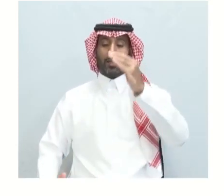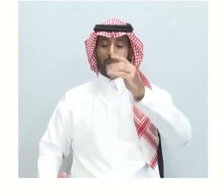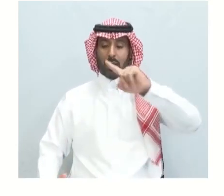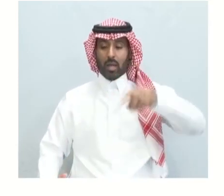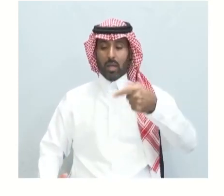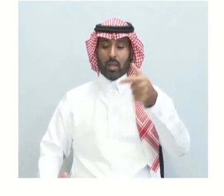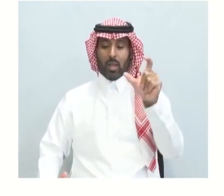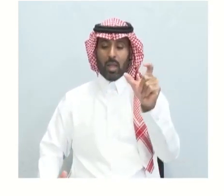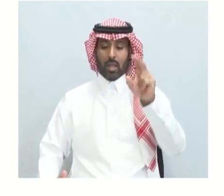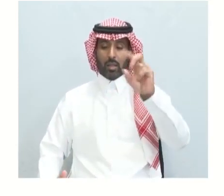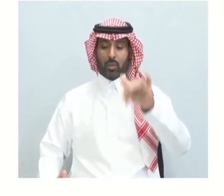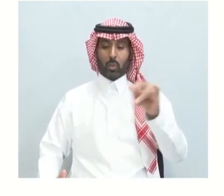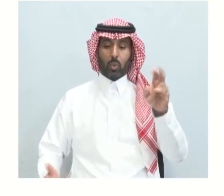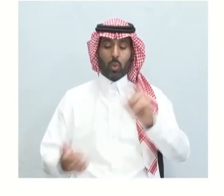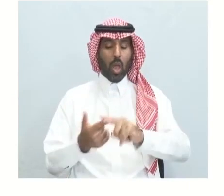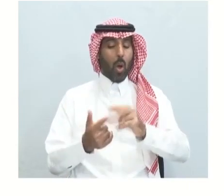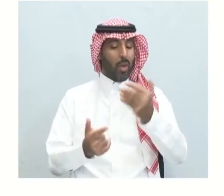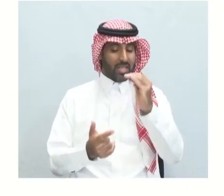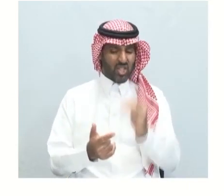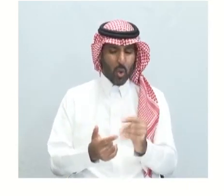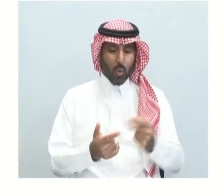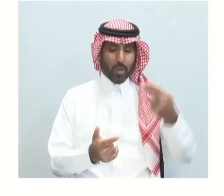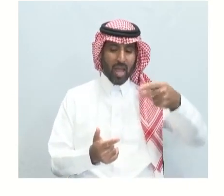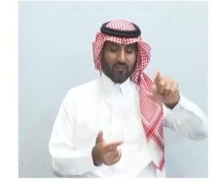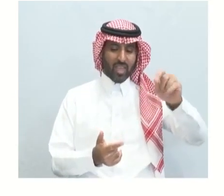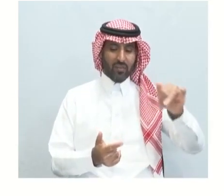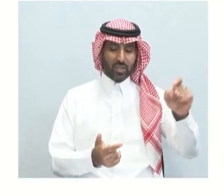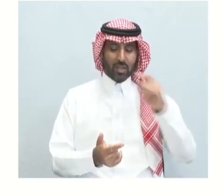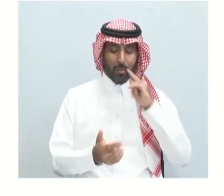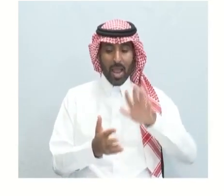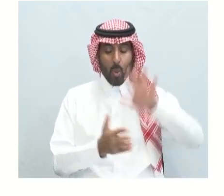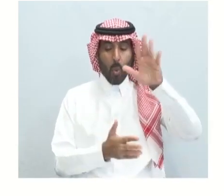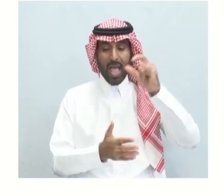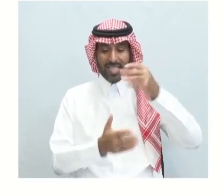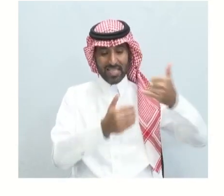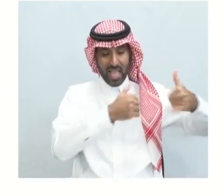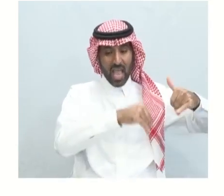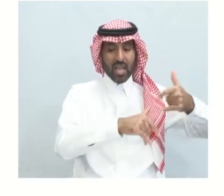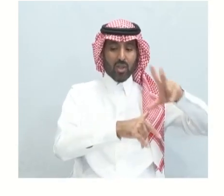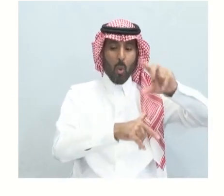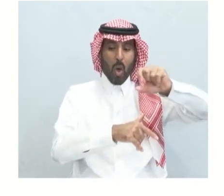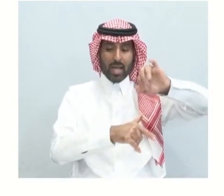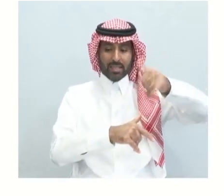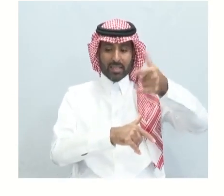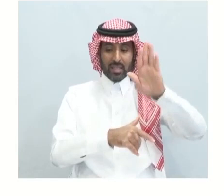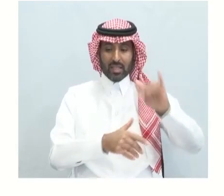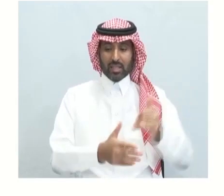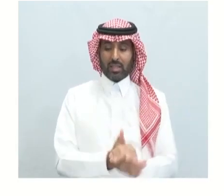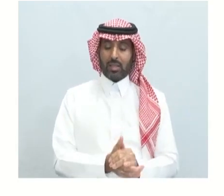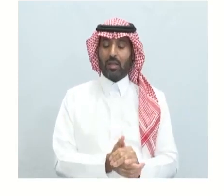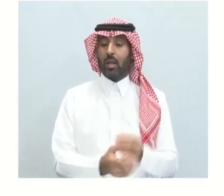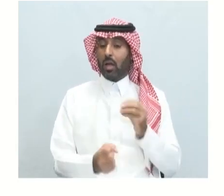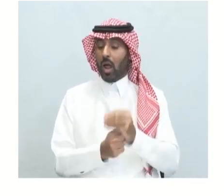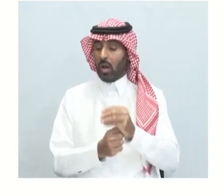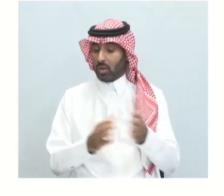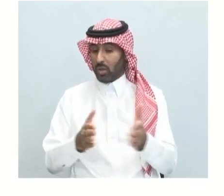الدرع العربي وتقع جنوب عفيف وشمال وادي الدواسر بعد ذلك تطرقنا الى اقليم